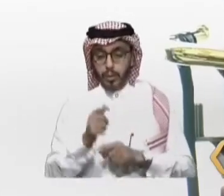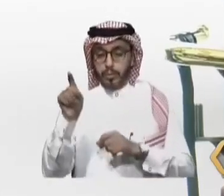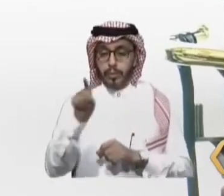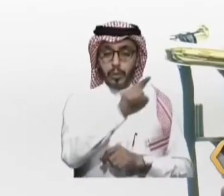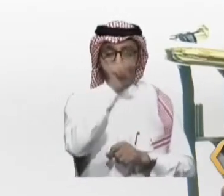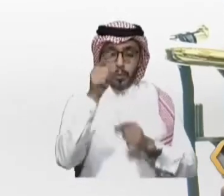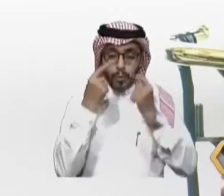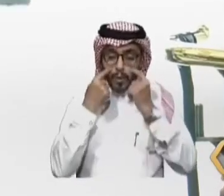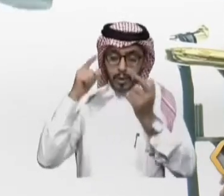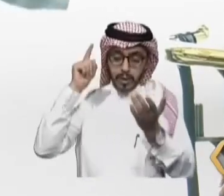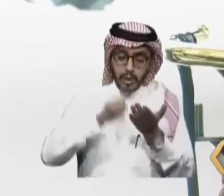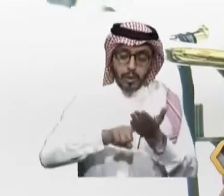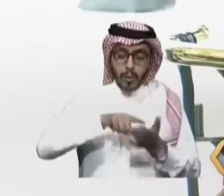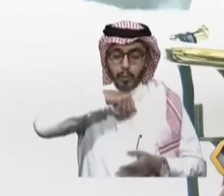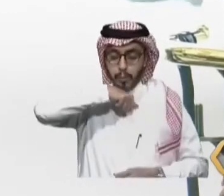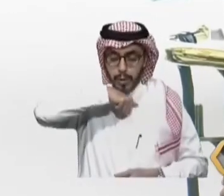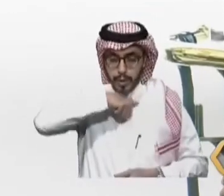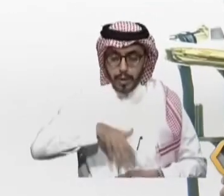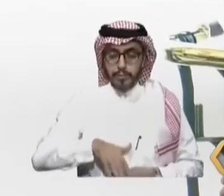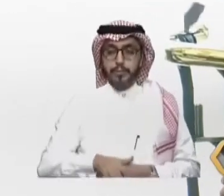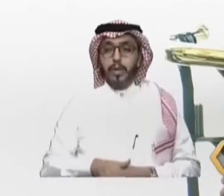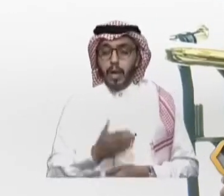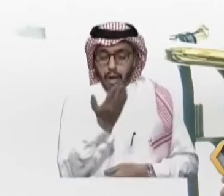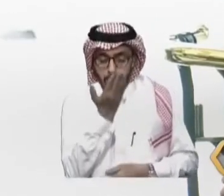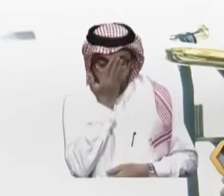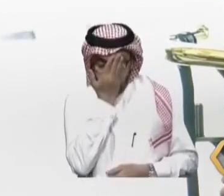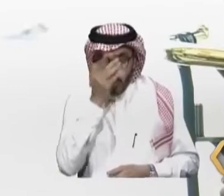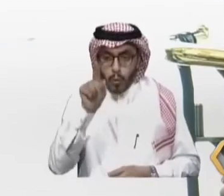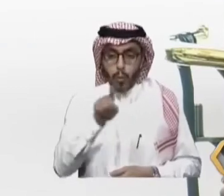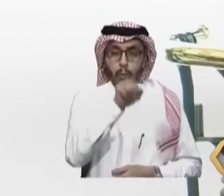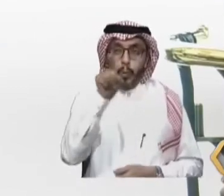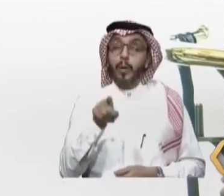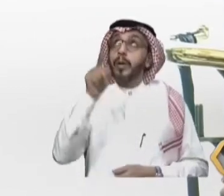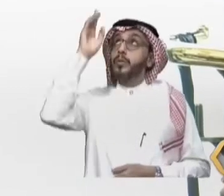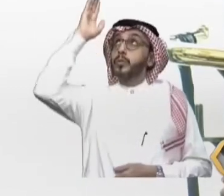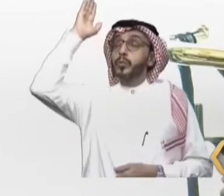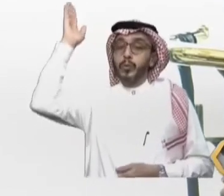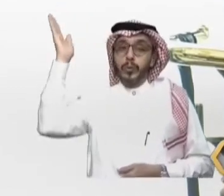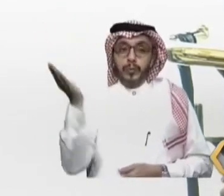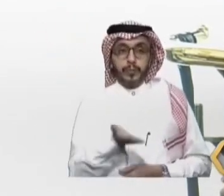أن سيدنا ونبينا محمدًا عبد الله ورسوله